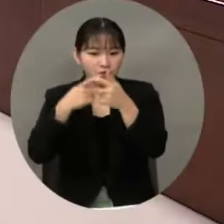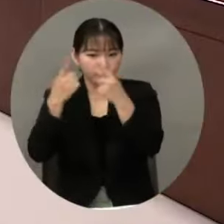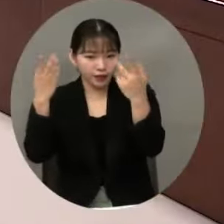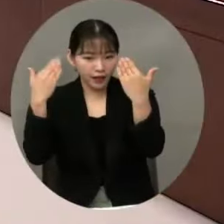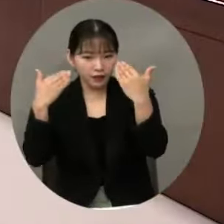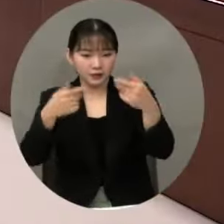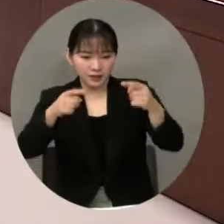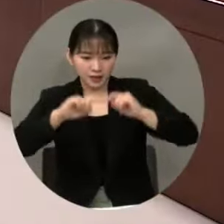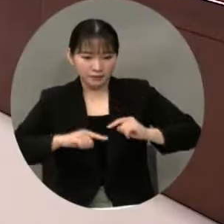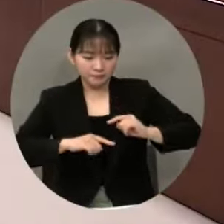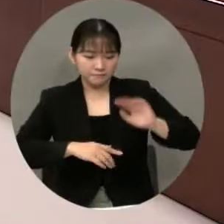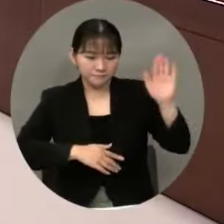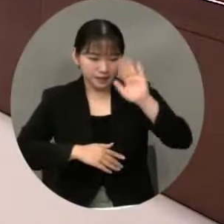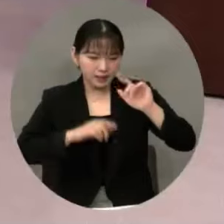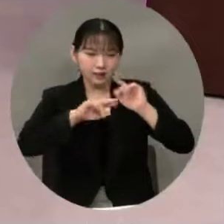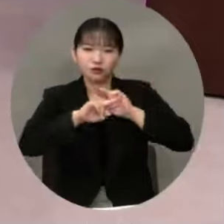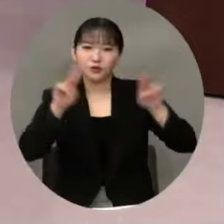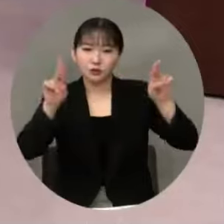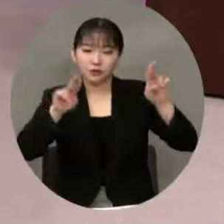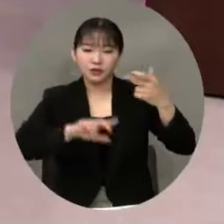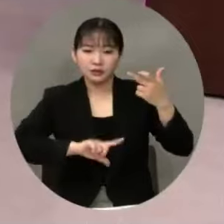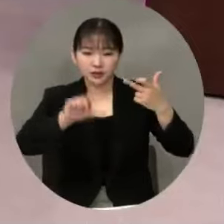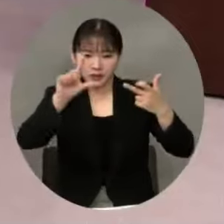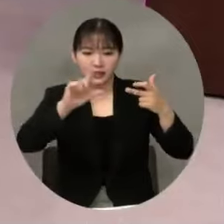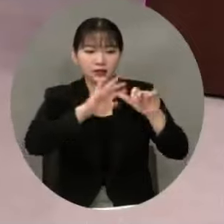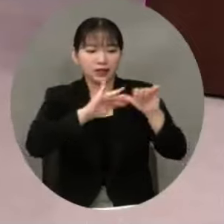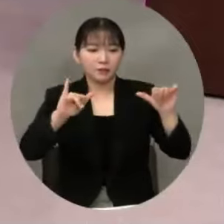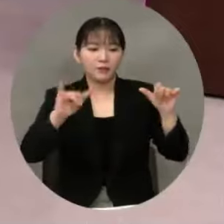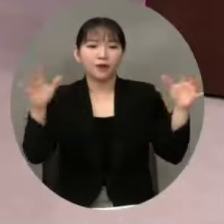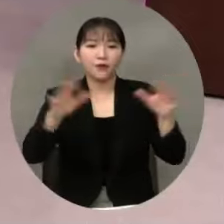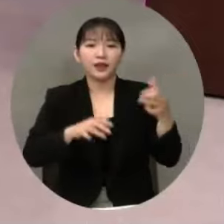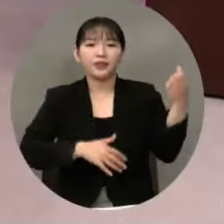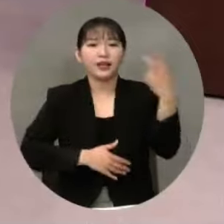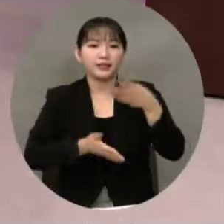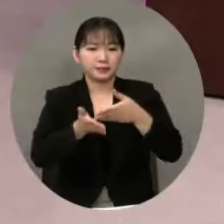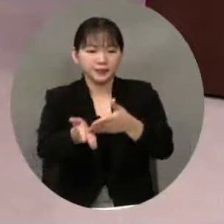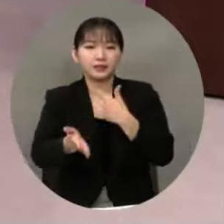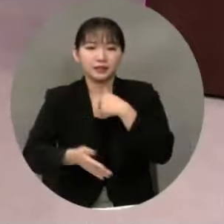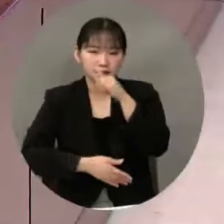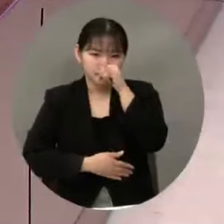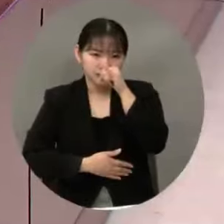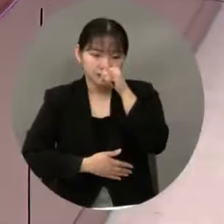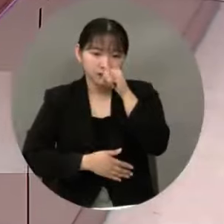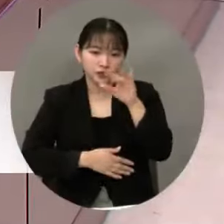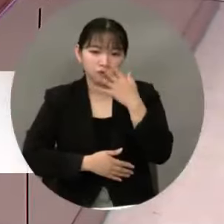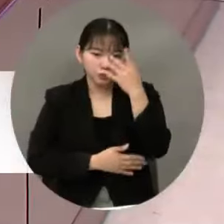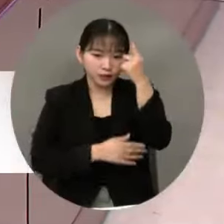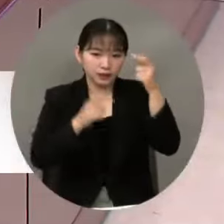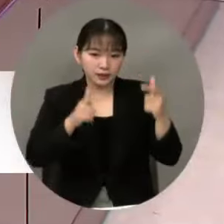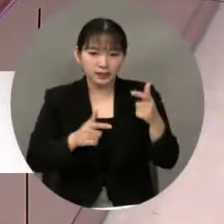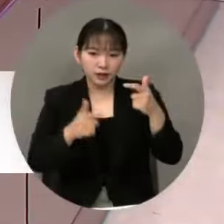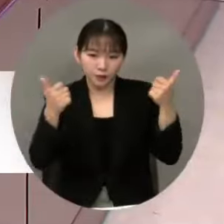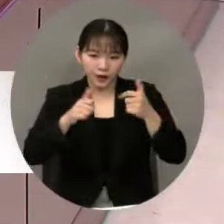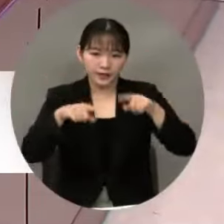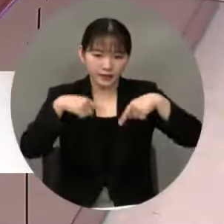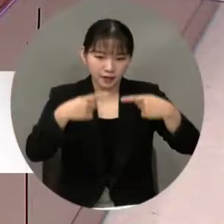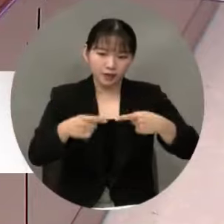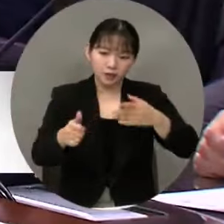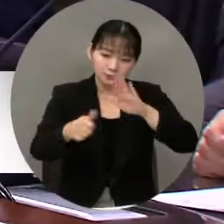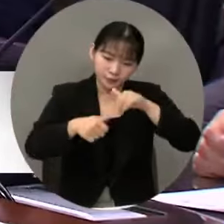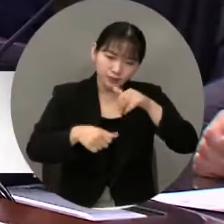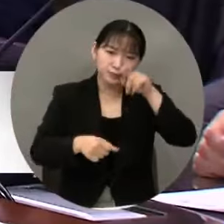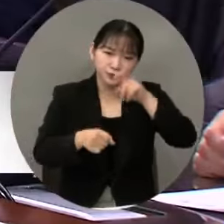순천대학교의 불참 통보로 무산되자 17일 5자 간담회를 다시 제안했었습니다. 순천권의 간담회 참여를 유도하기